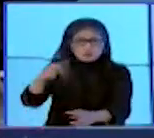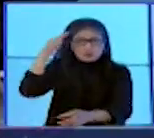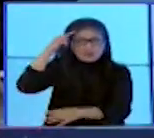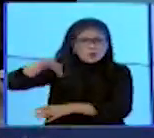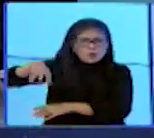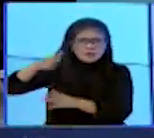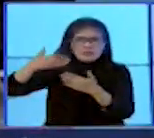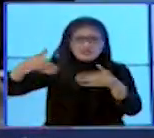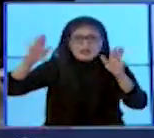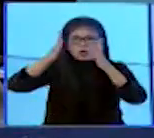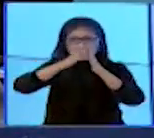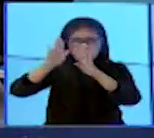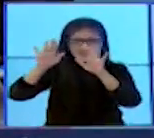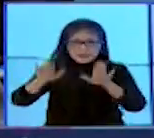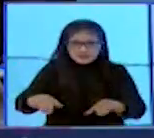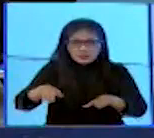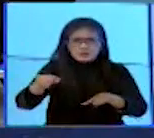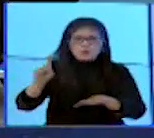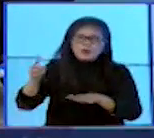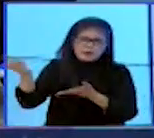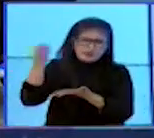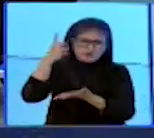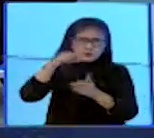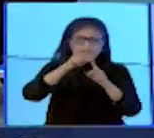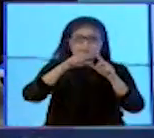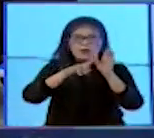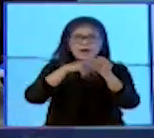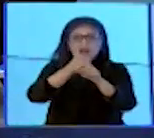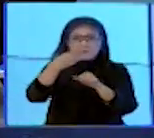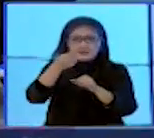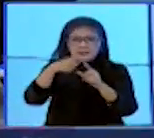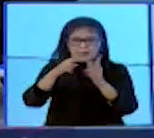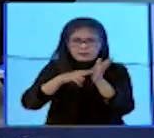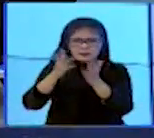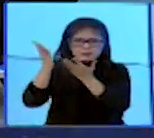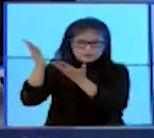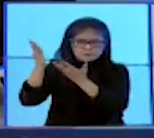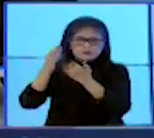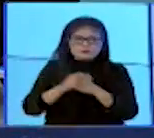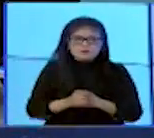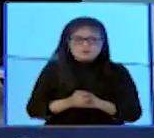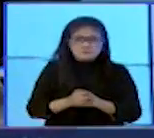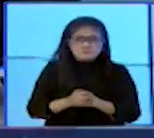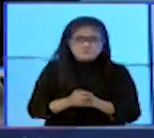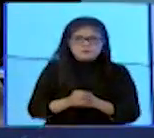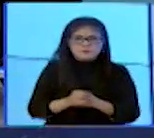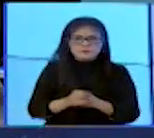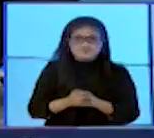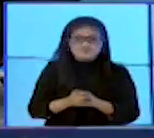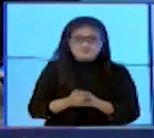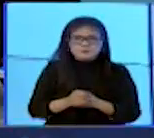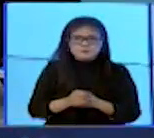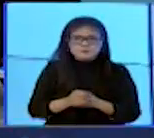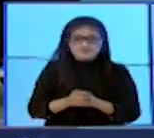tinggal dan kini terpaksa mengungsi ke Berikut laporan Pangeran negara Jaka Samsa dan Abdul Rashid dari Tambora